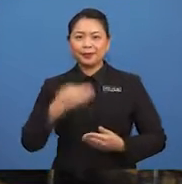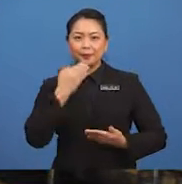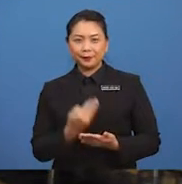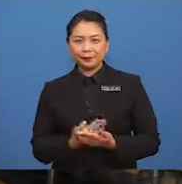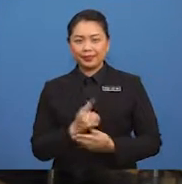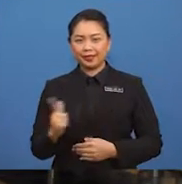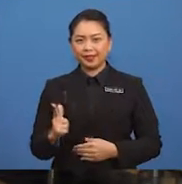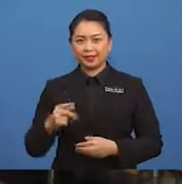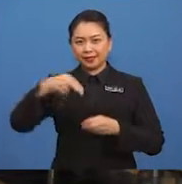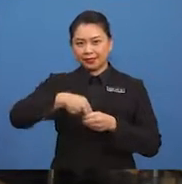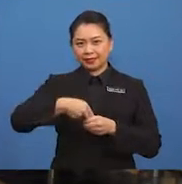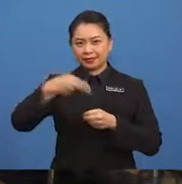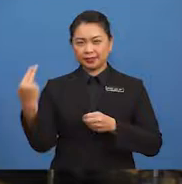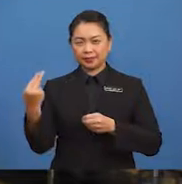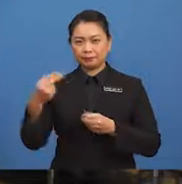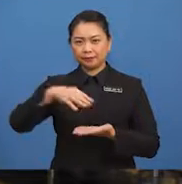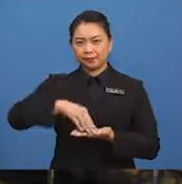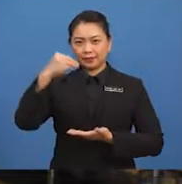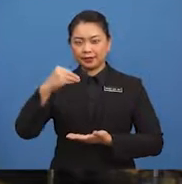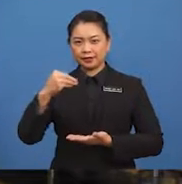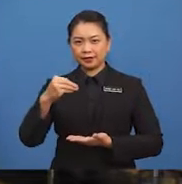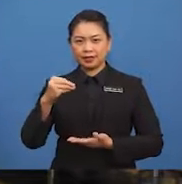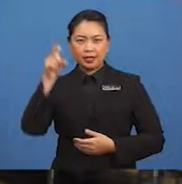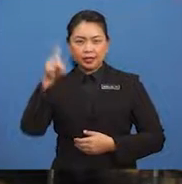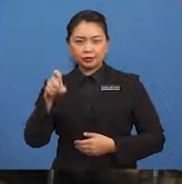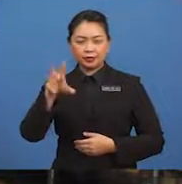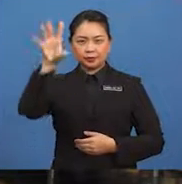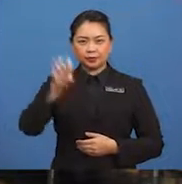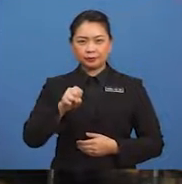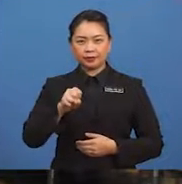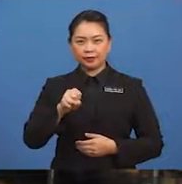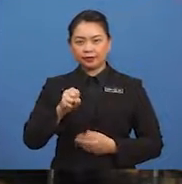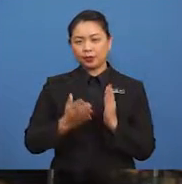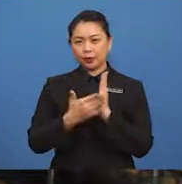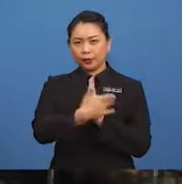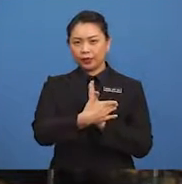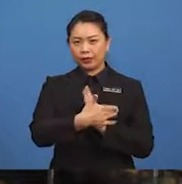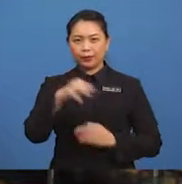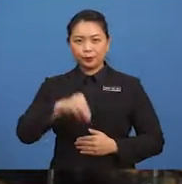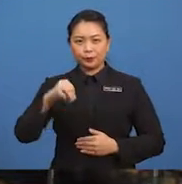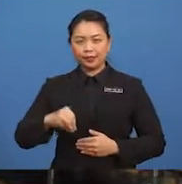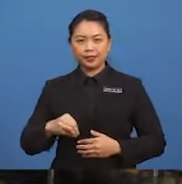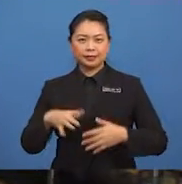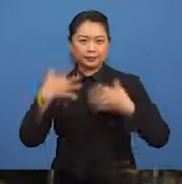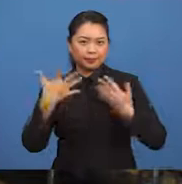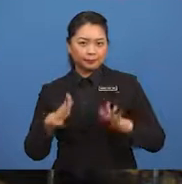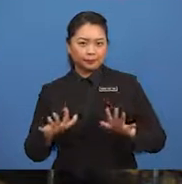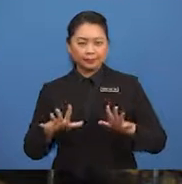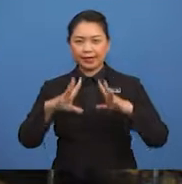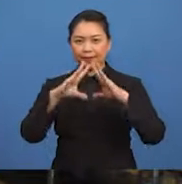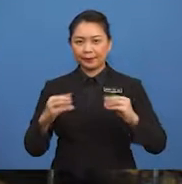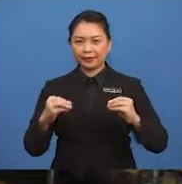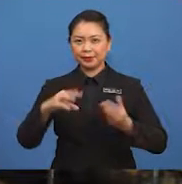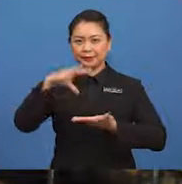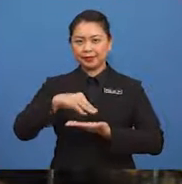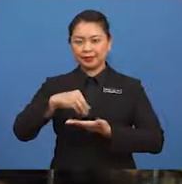Baiklah, hasil pembelajaran yang seharusnya dicapai oleh murid-murid selepas tamat sesi